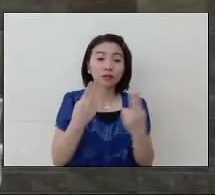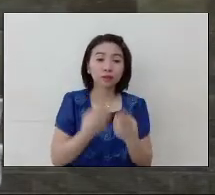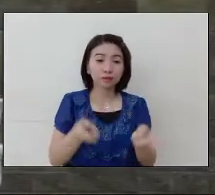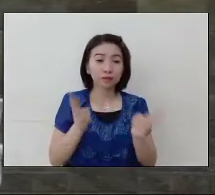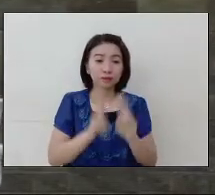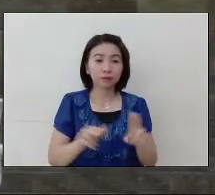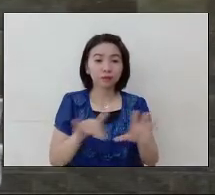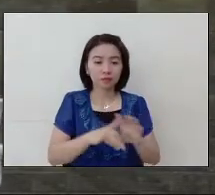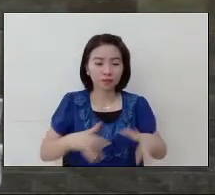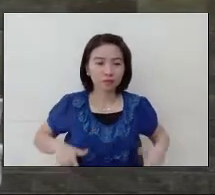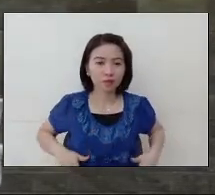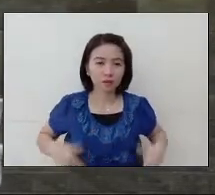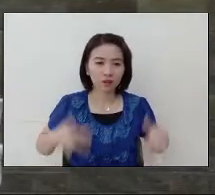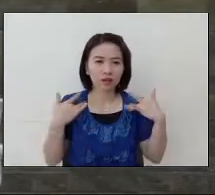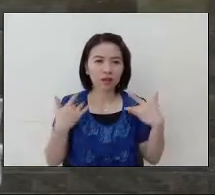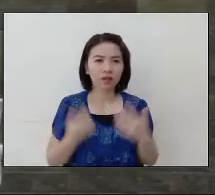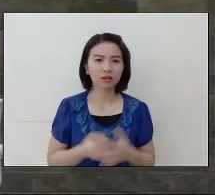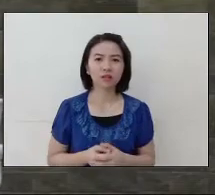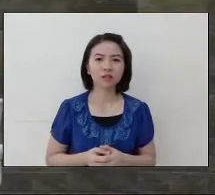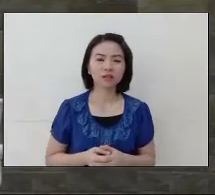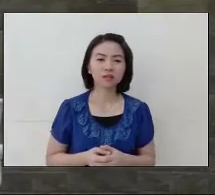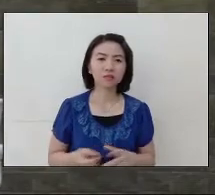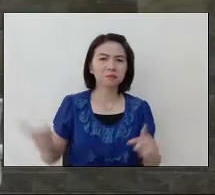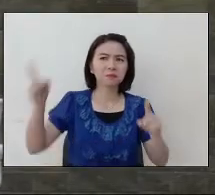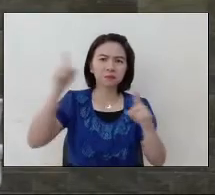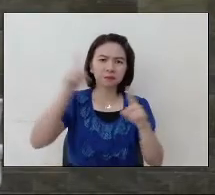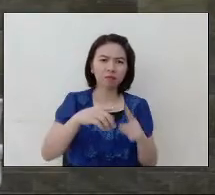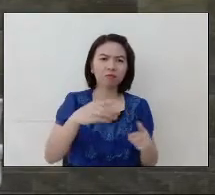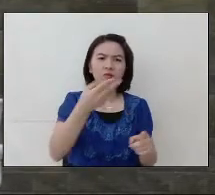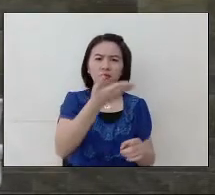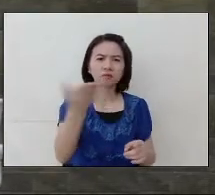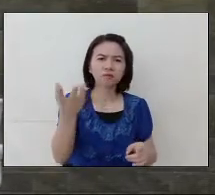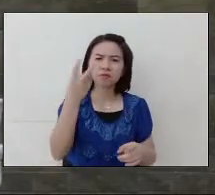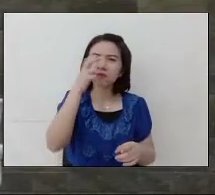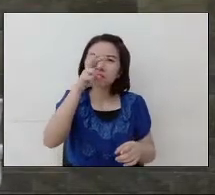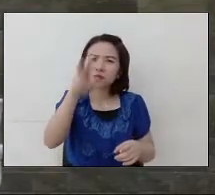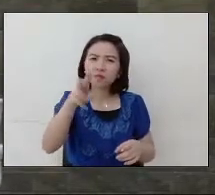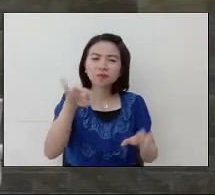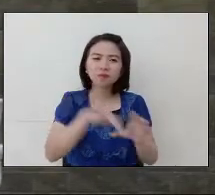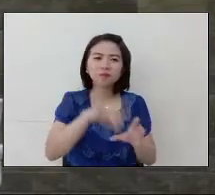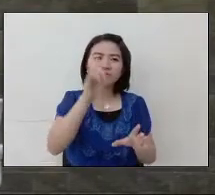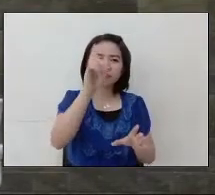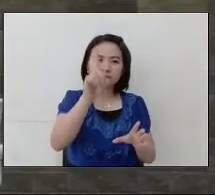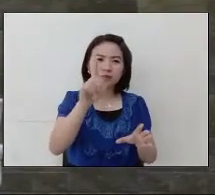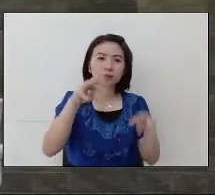Until na makikita nyo na lamang po, mga kapatid, sa isang miyembro ng pamilya, habit na po yan.